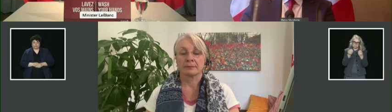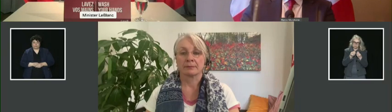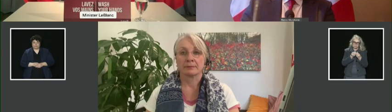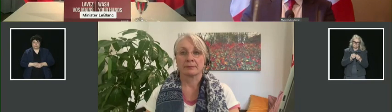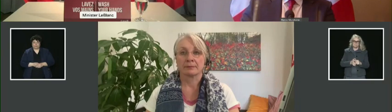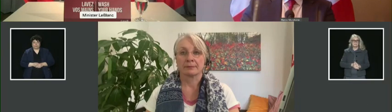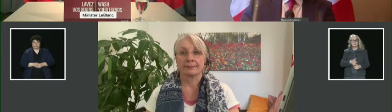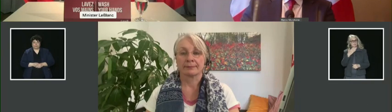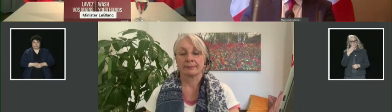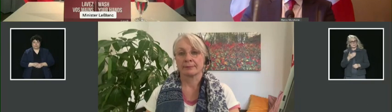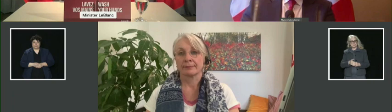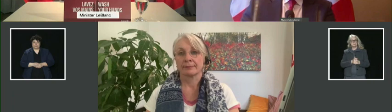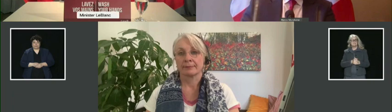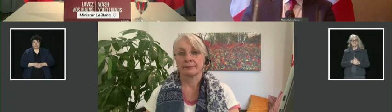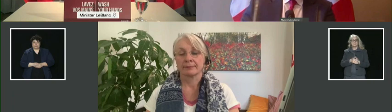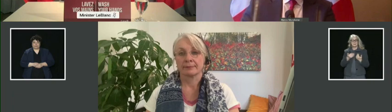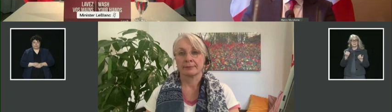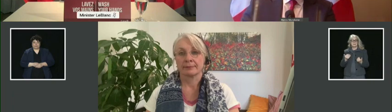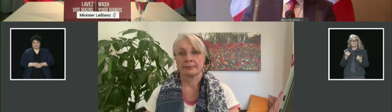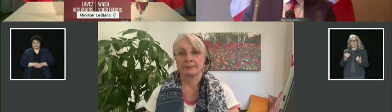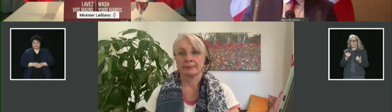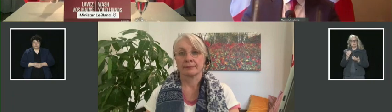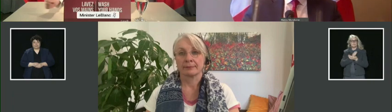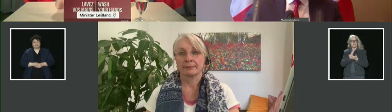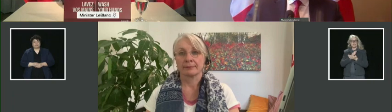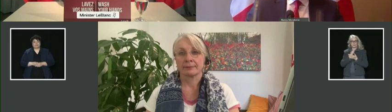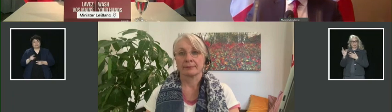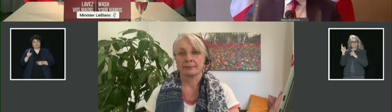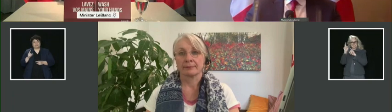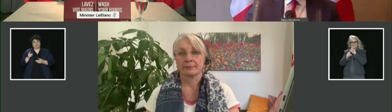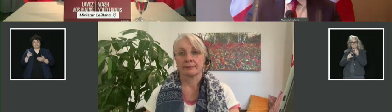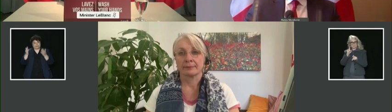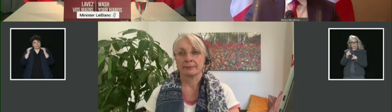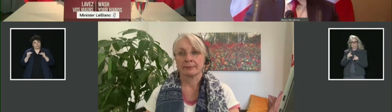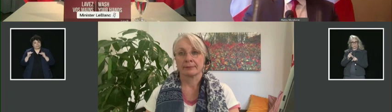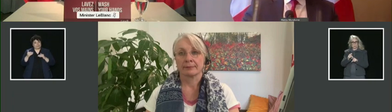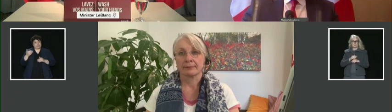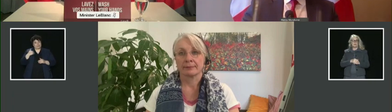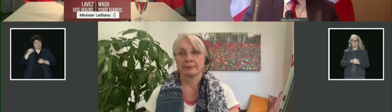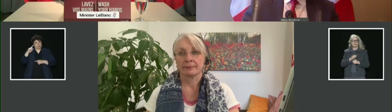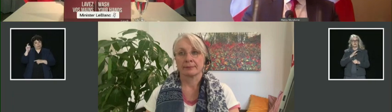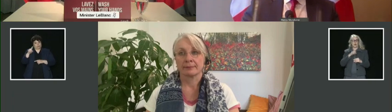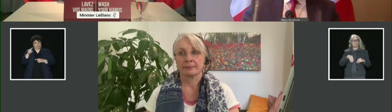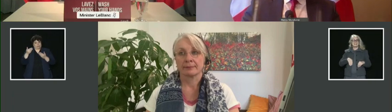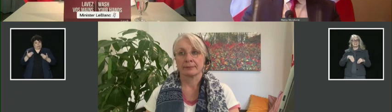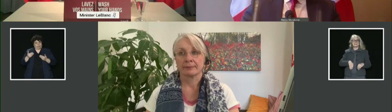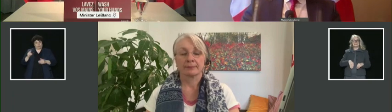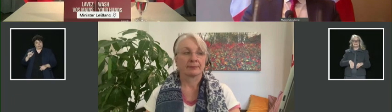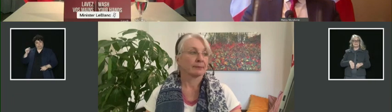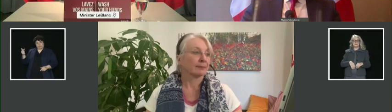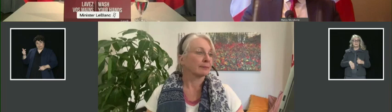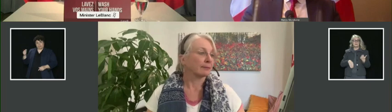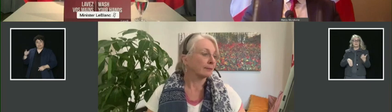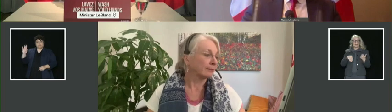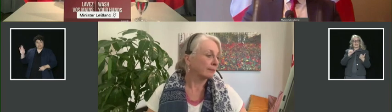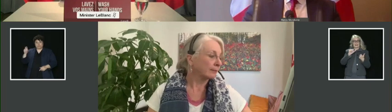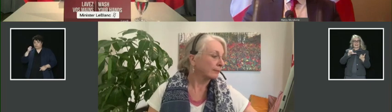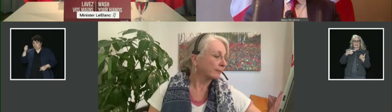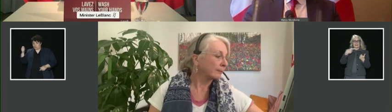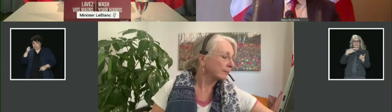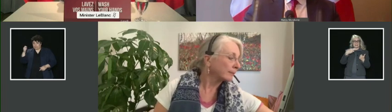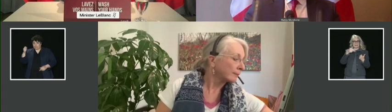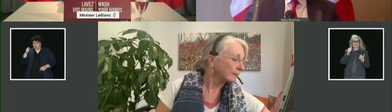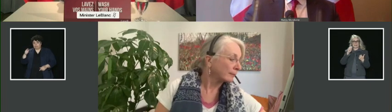Merci, thank you. Nous allons maintenant procéder à la période de questions. À titre de rappel, nous avons les ministres Omar Al-Gabra, Dominique